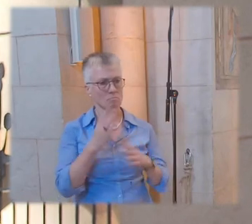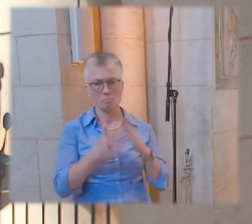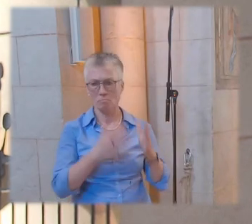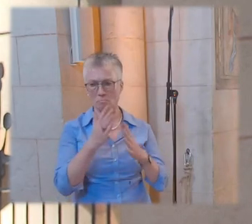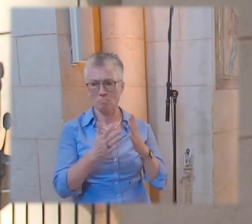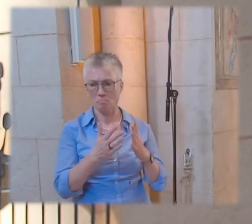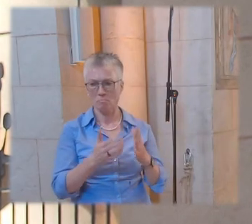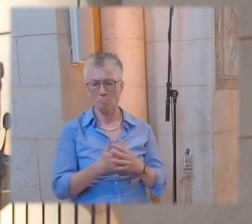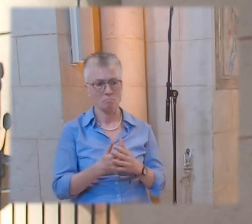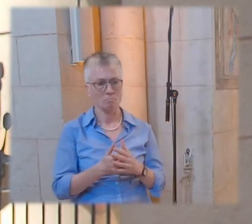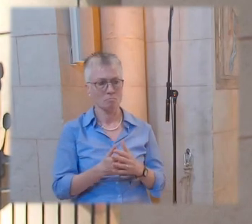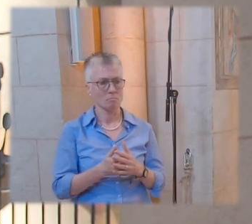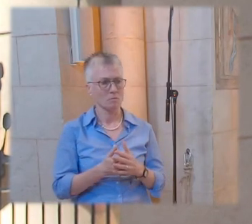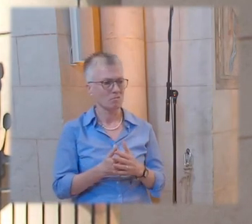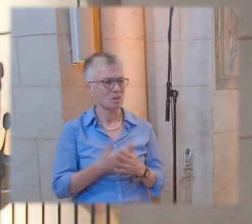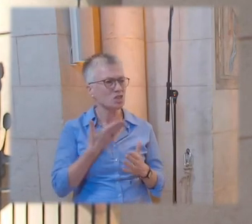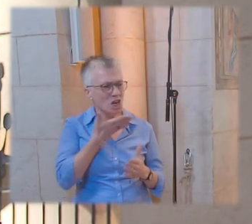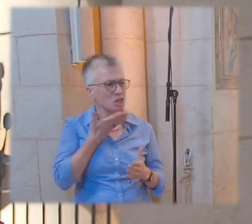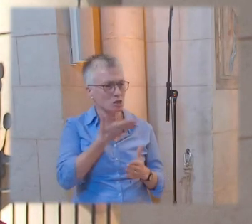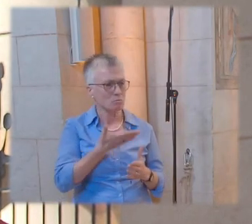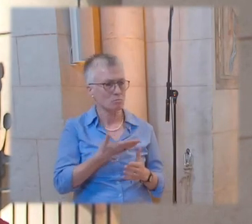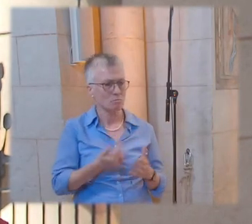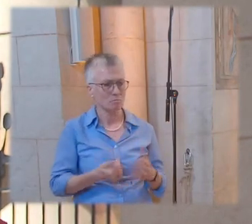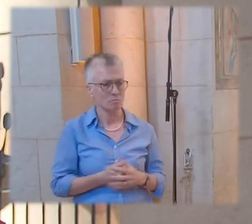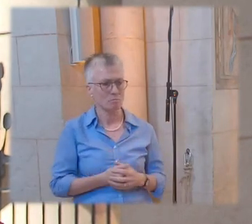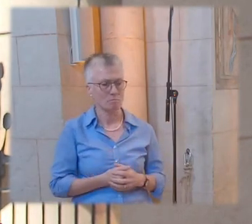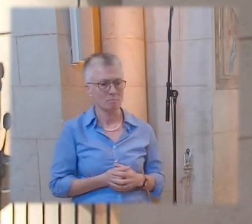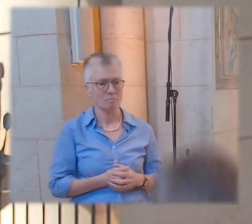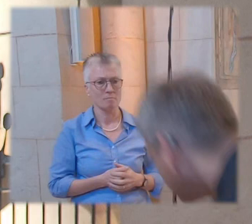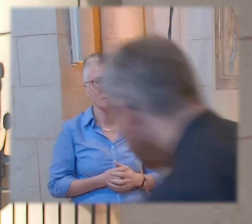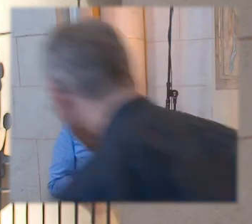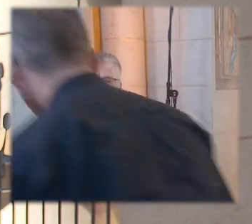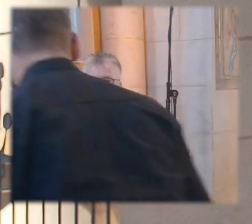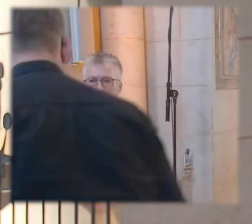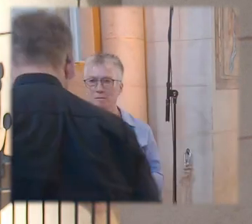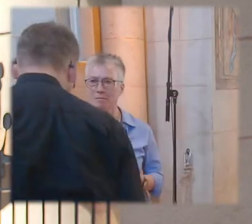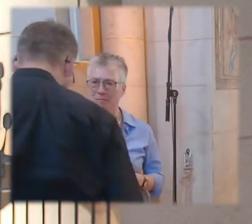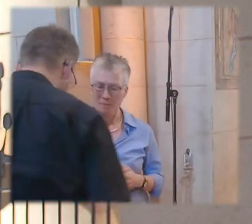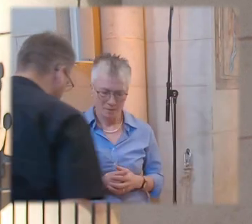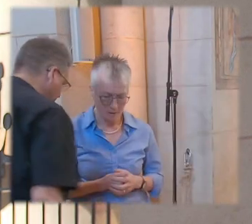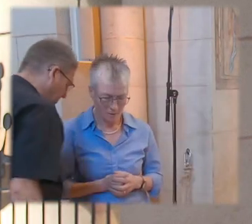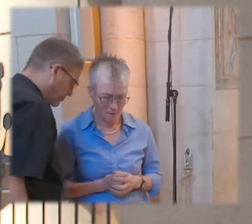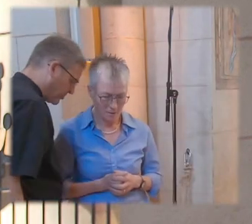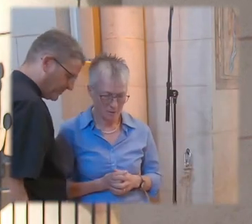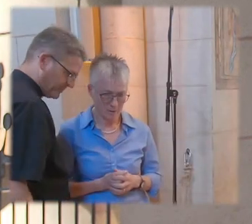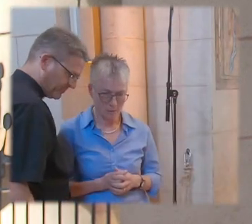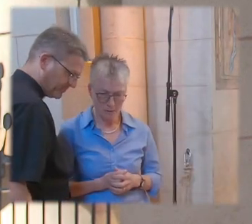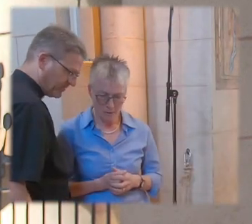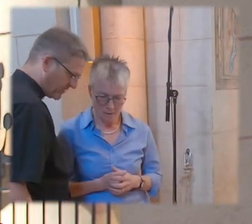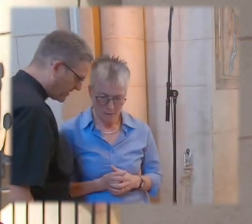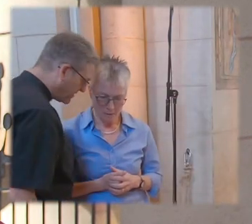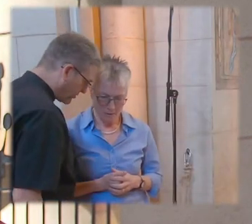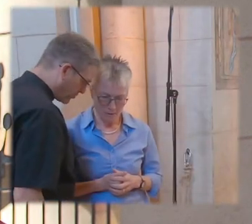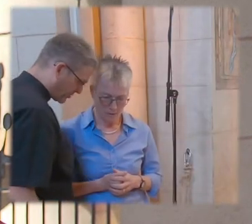herzlich darf ich Ihnen danken für die Seligsprechung unseres Mitbruders